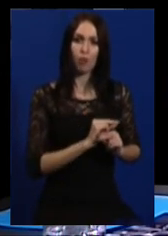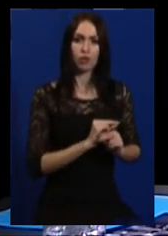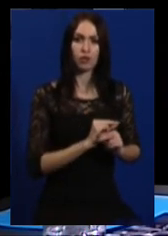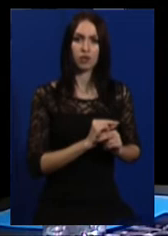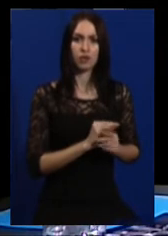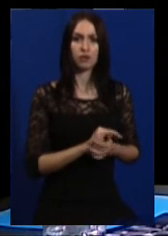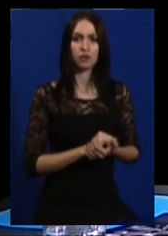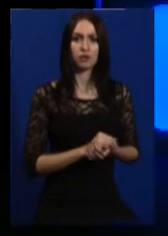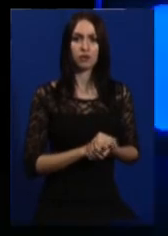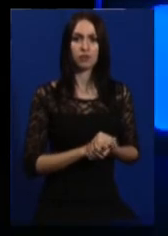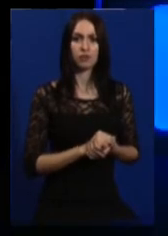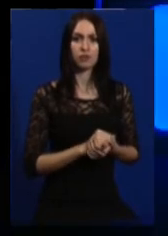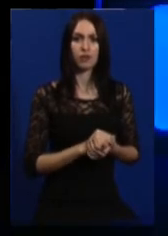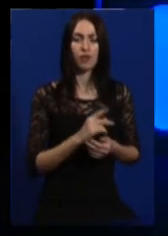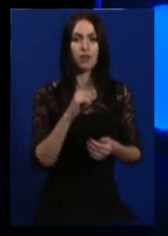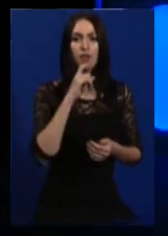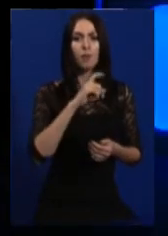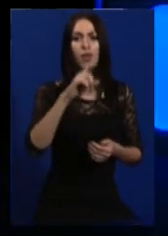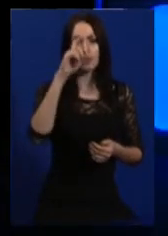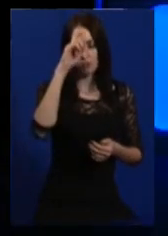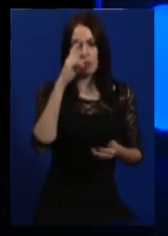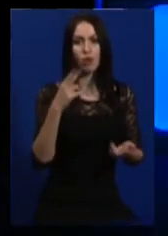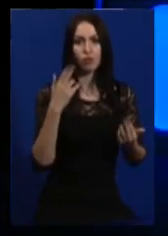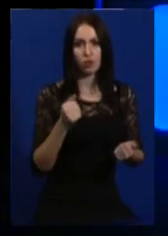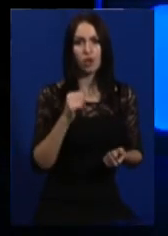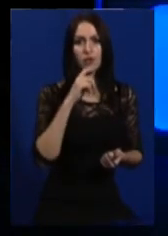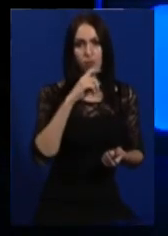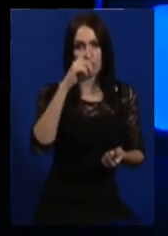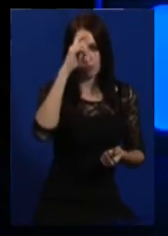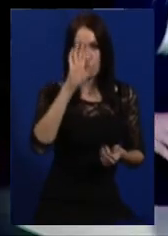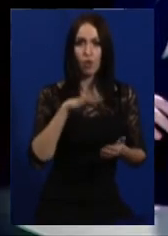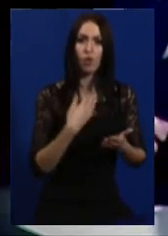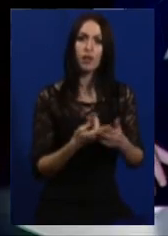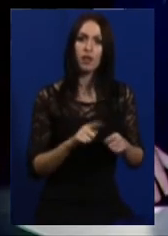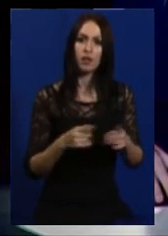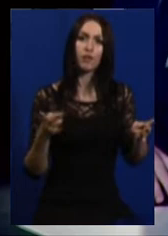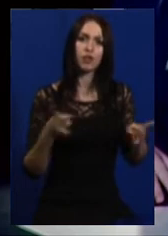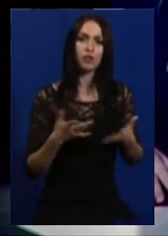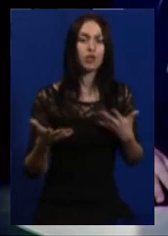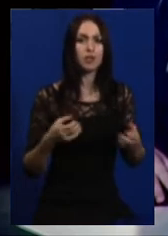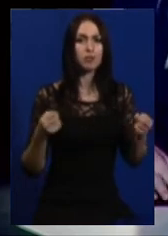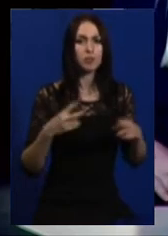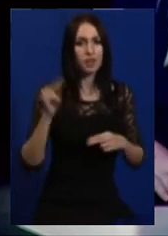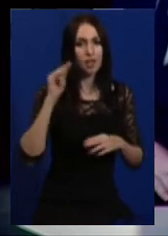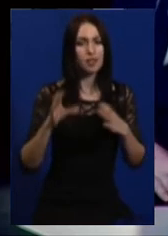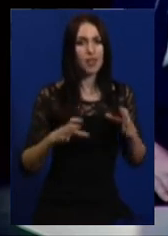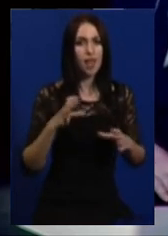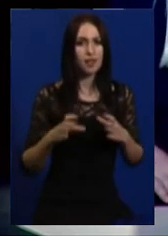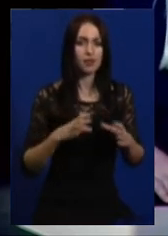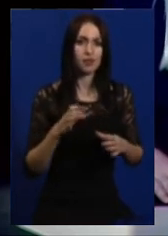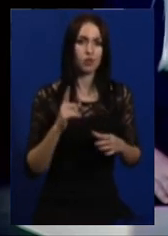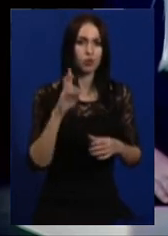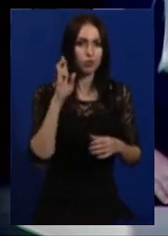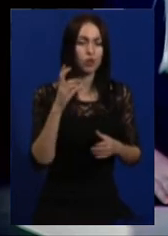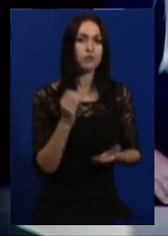не понимаю данным не понимает youtube вы воняете специальные тренинги but i took the дрожал